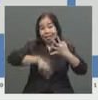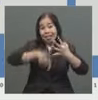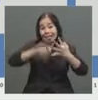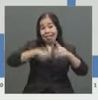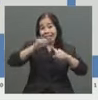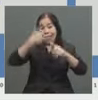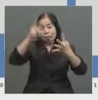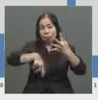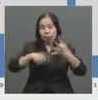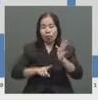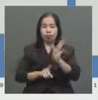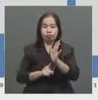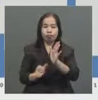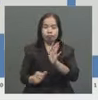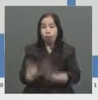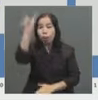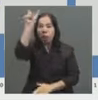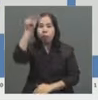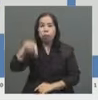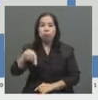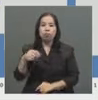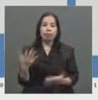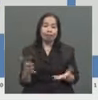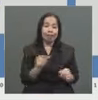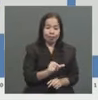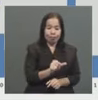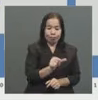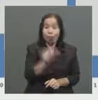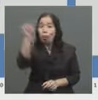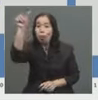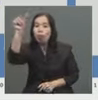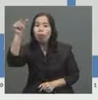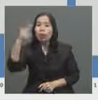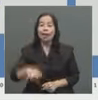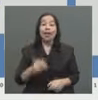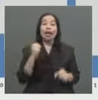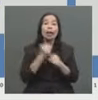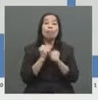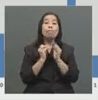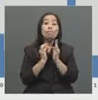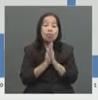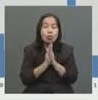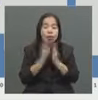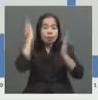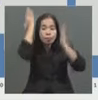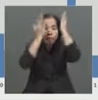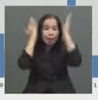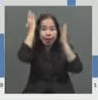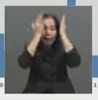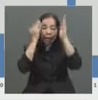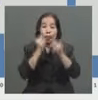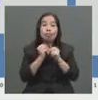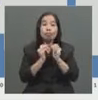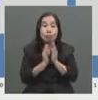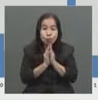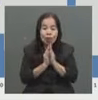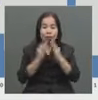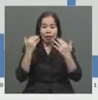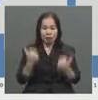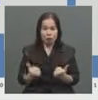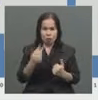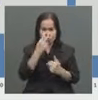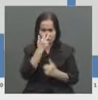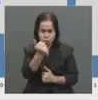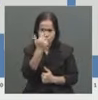ทะยานไปเป็นกราฟสูงสุดเหมือนกันนะครับส่วนงานบุญทางมาเลเซียนะครับตอนนี้ถ้ามีการควบคุม